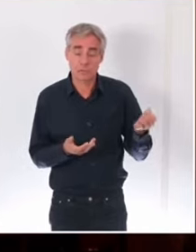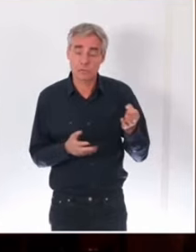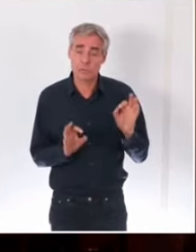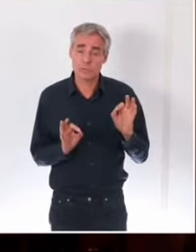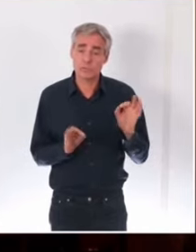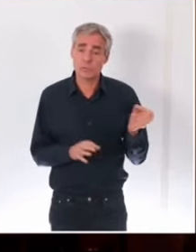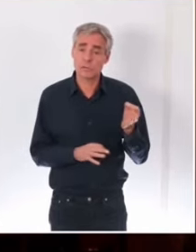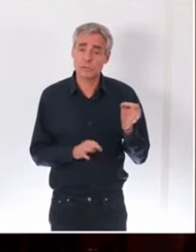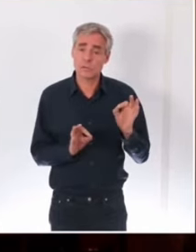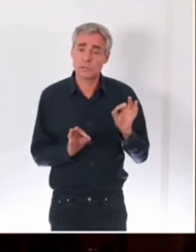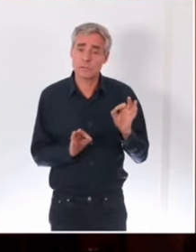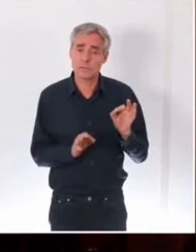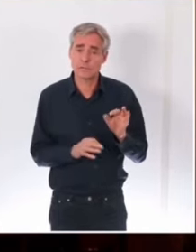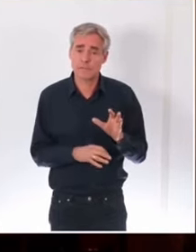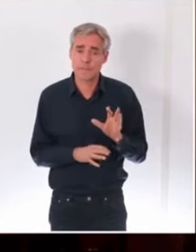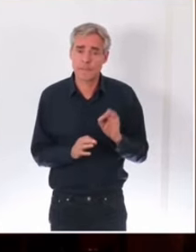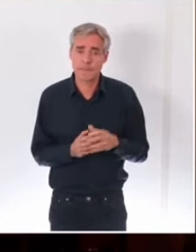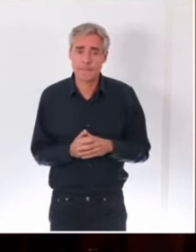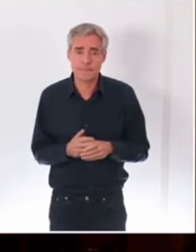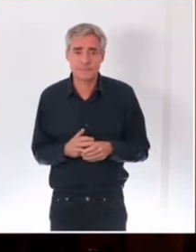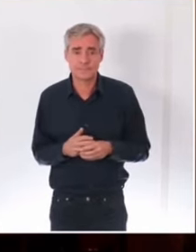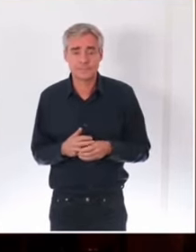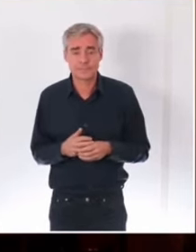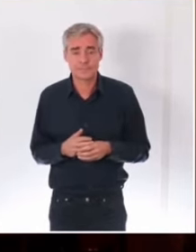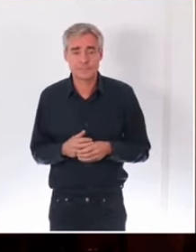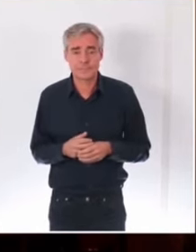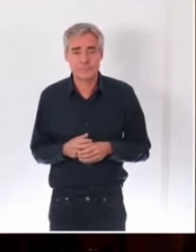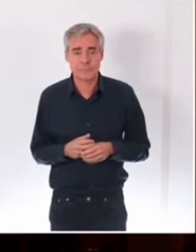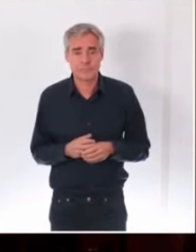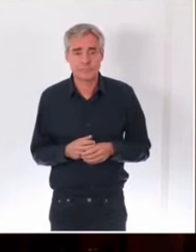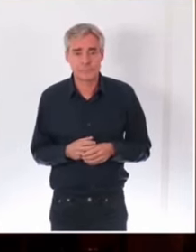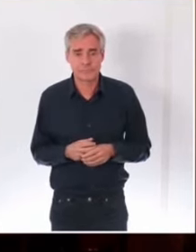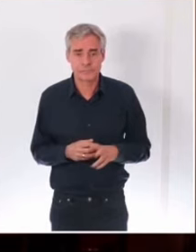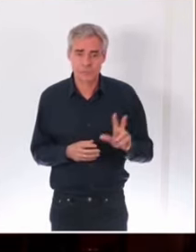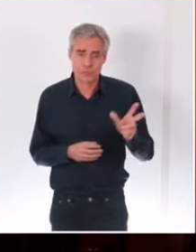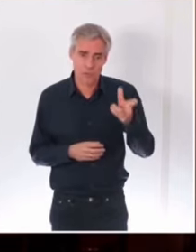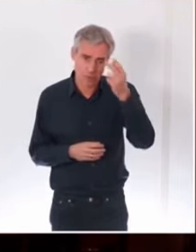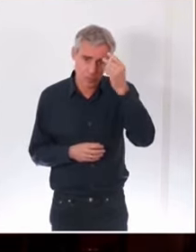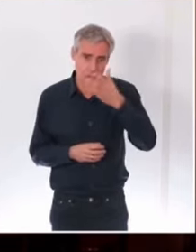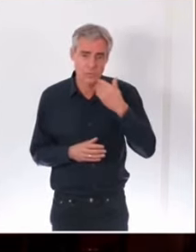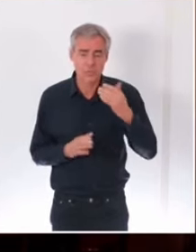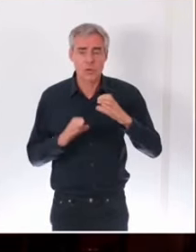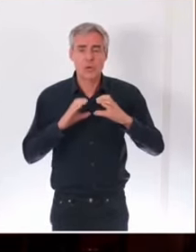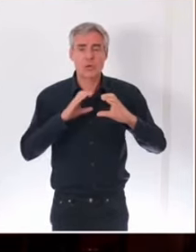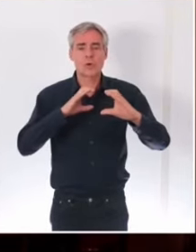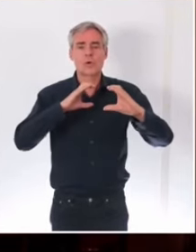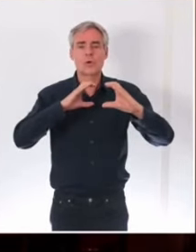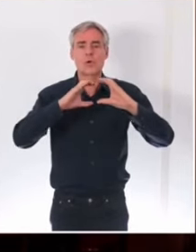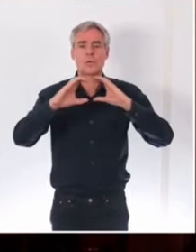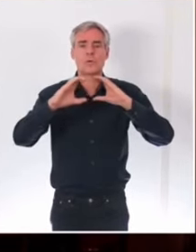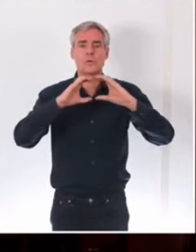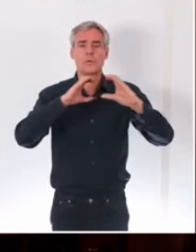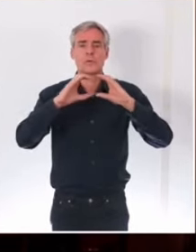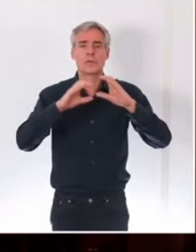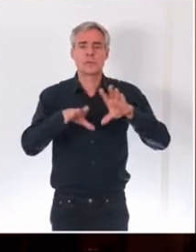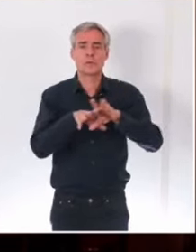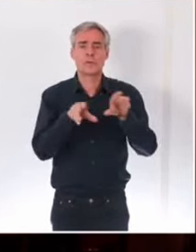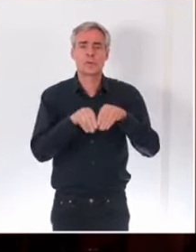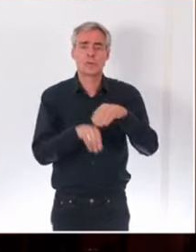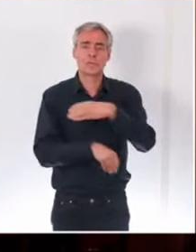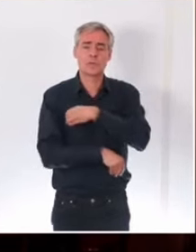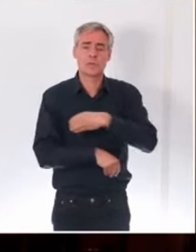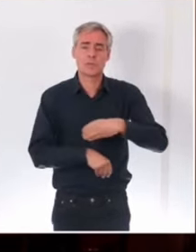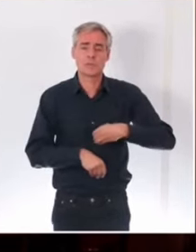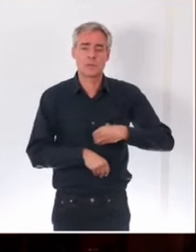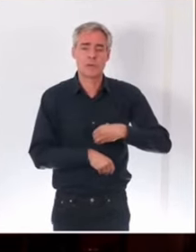Ça a été effectivement dit de la sorte. Et on comprend mieux le tournant de la communication prise par votre équipe et par Monsieur le maire